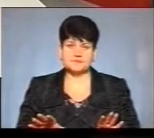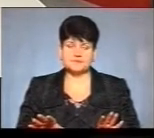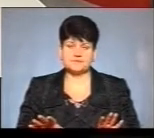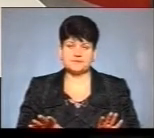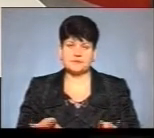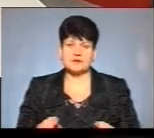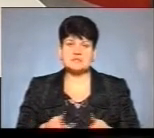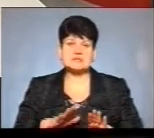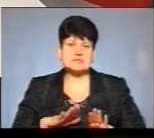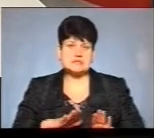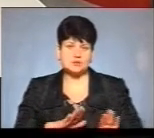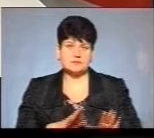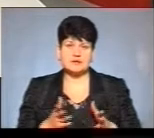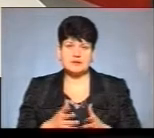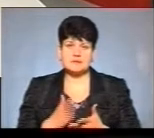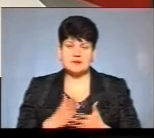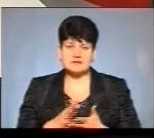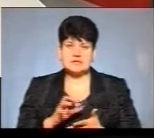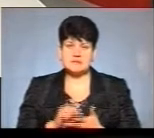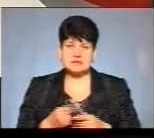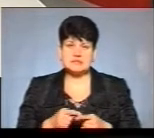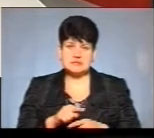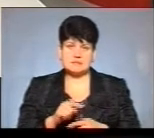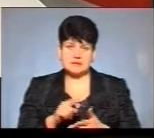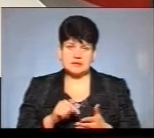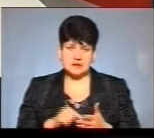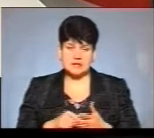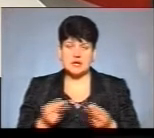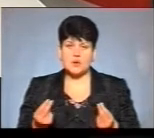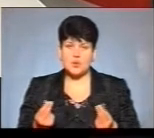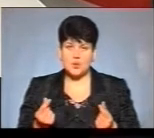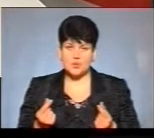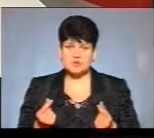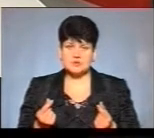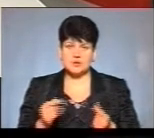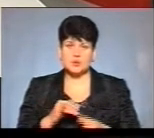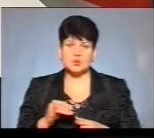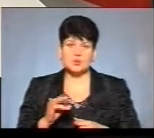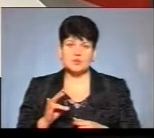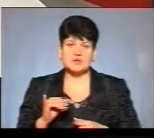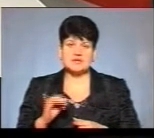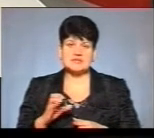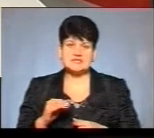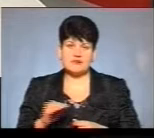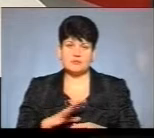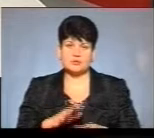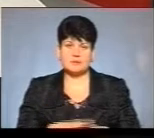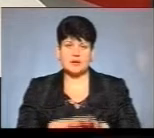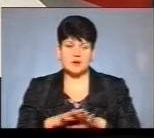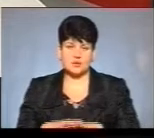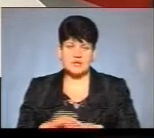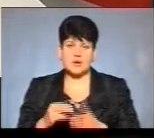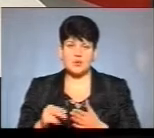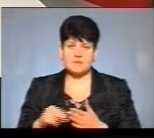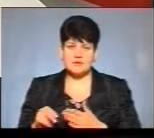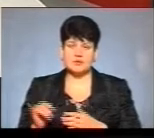також ні заступника, який би мав займатися цим питанням. Тобто кошти з ЮНІСЕФ не були перераховані на